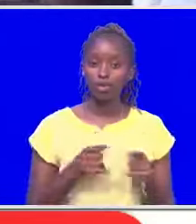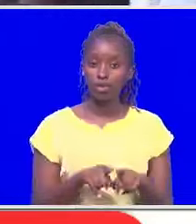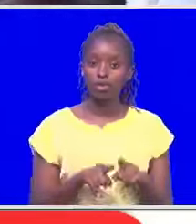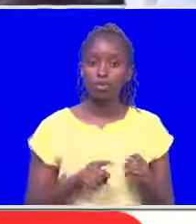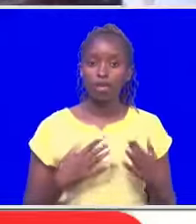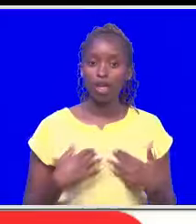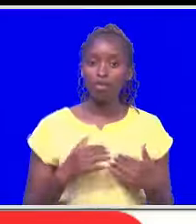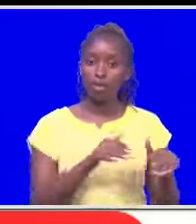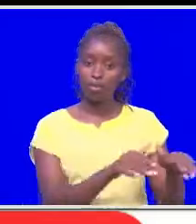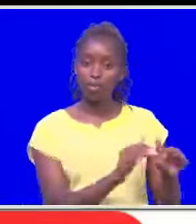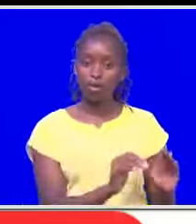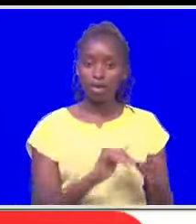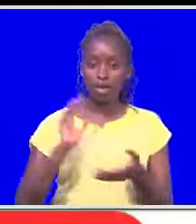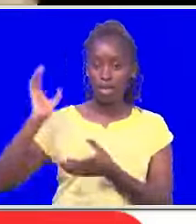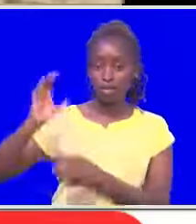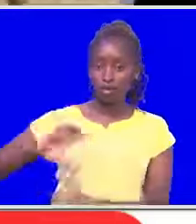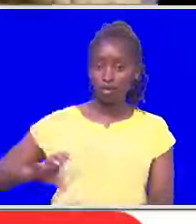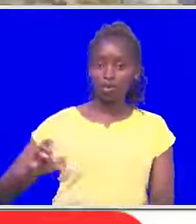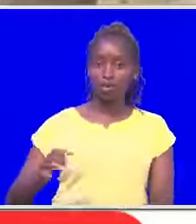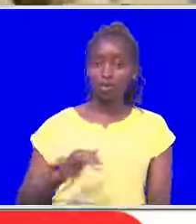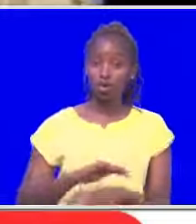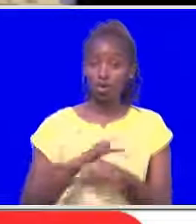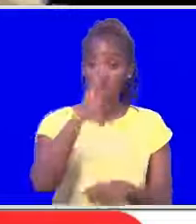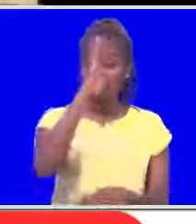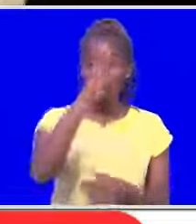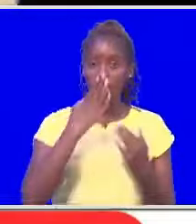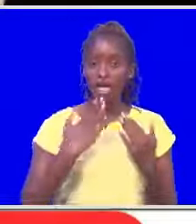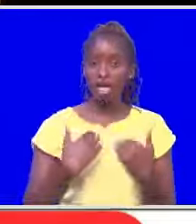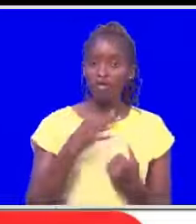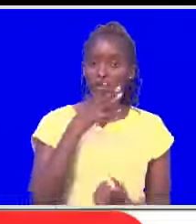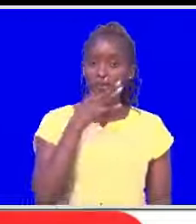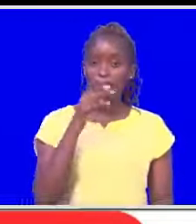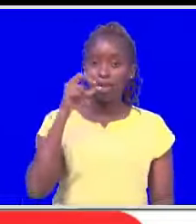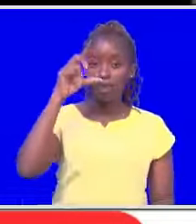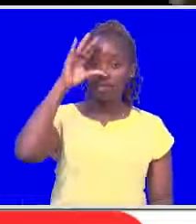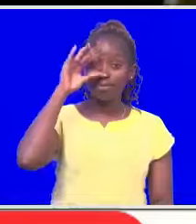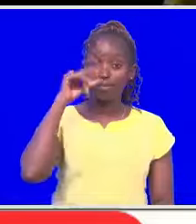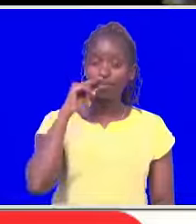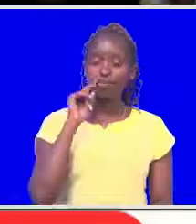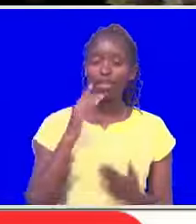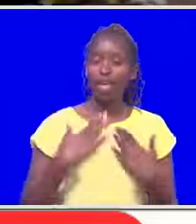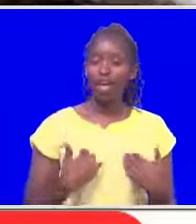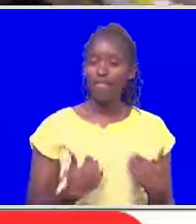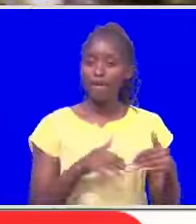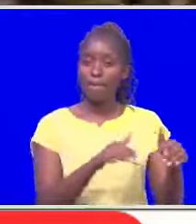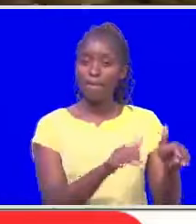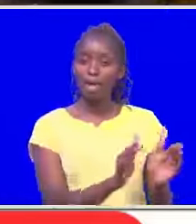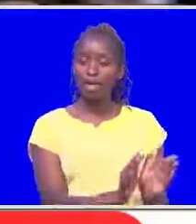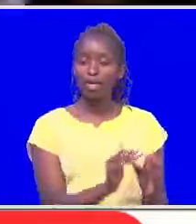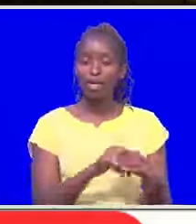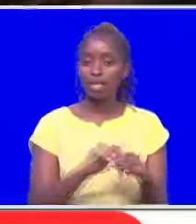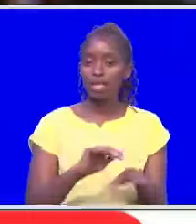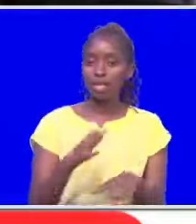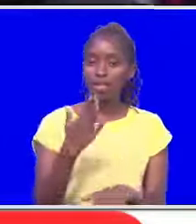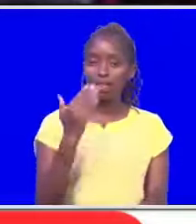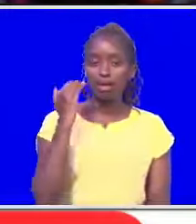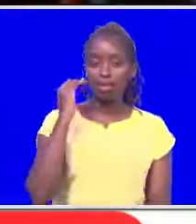Kilifi. Jumapili, Jenerali Francis Ogolla alizikwa katika kijiji cha Moor, kaunti ya Siaya.